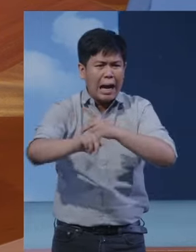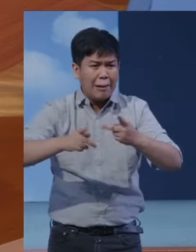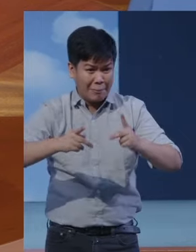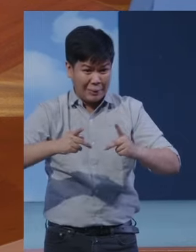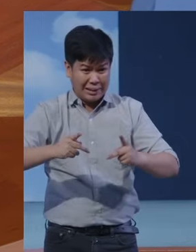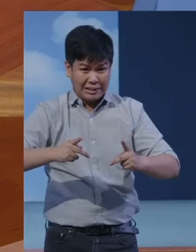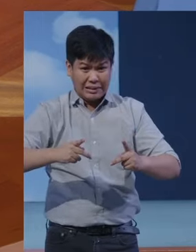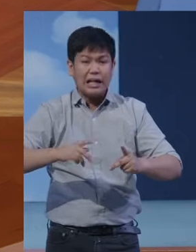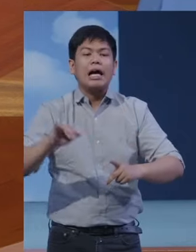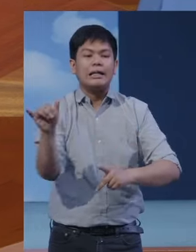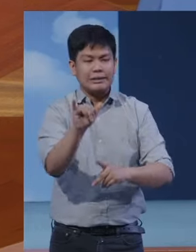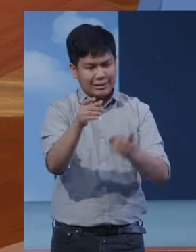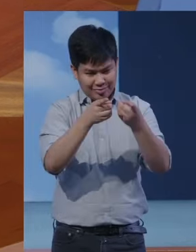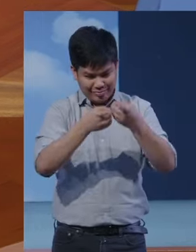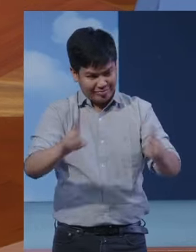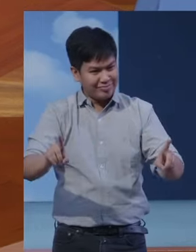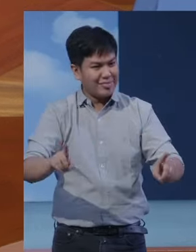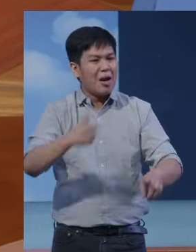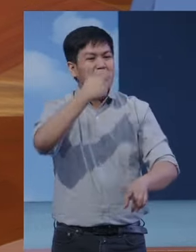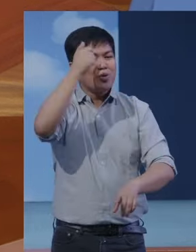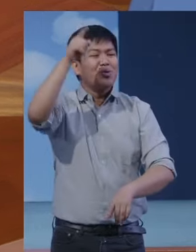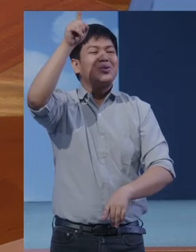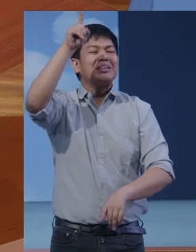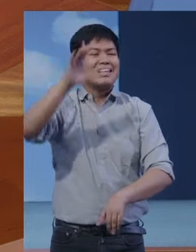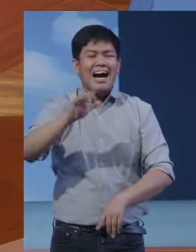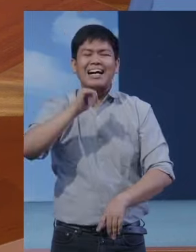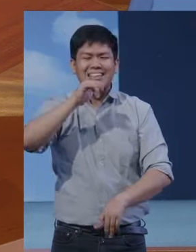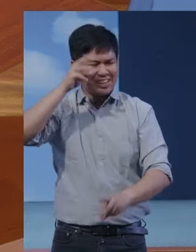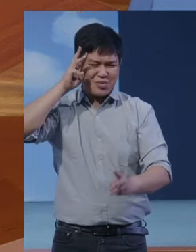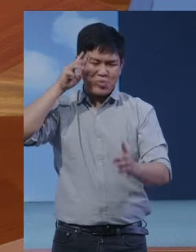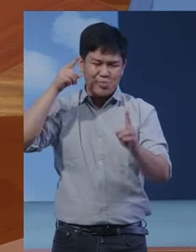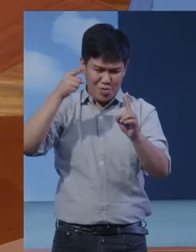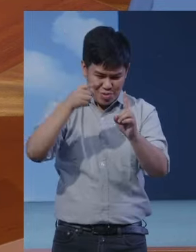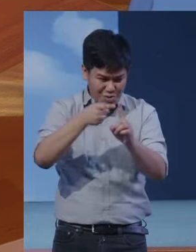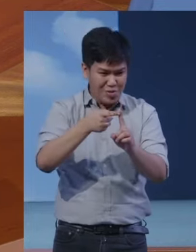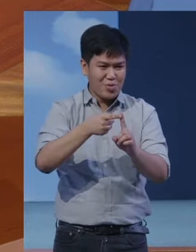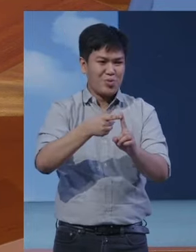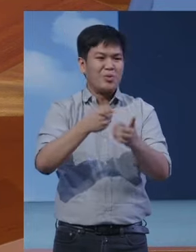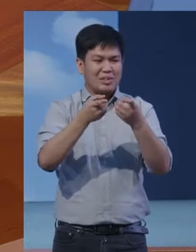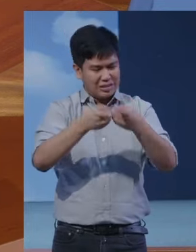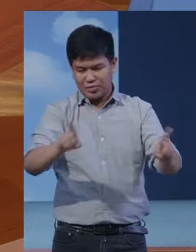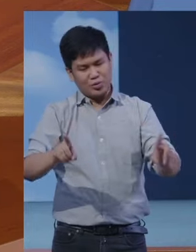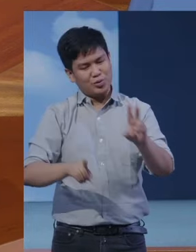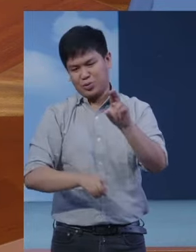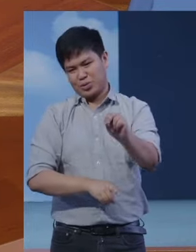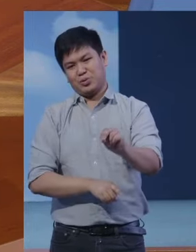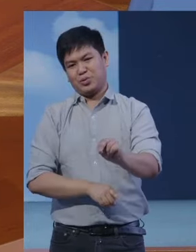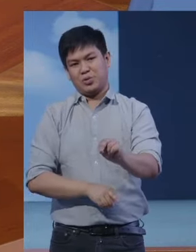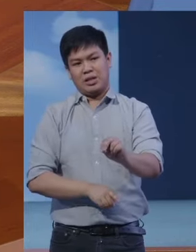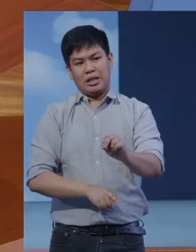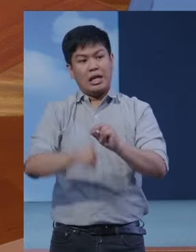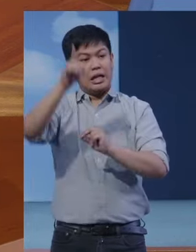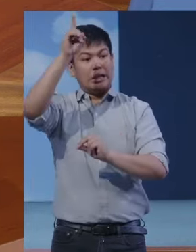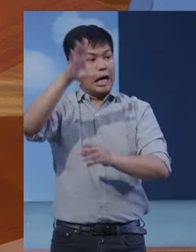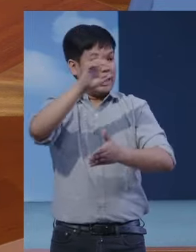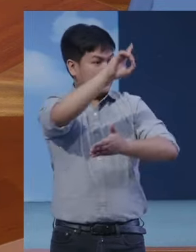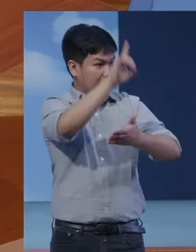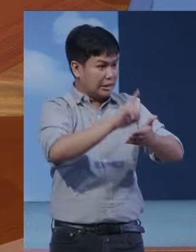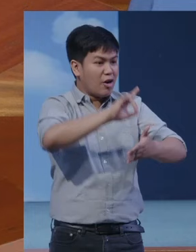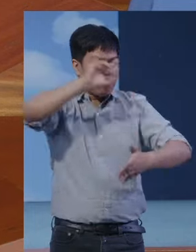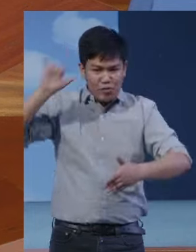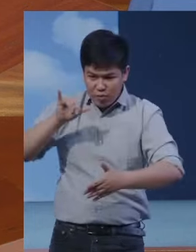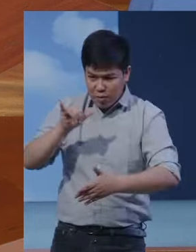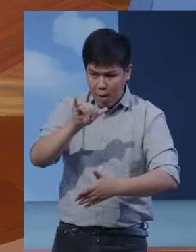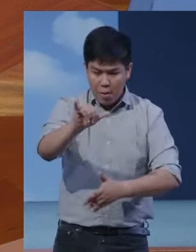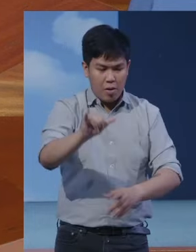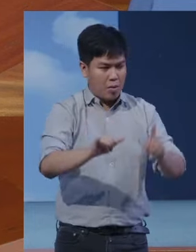disenyo ng Diyos sa pag-aasawa ang kanyang design ay forever monogamous between a